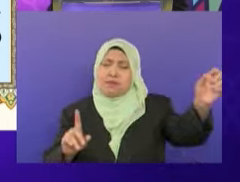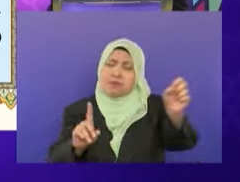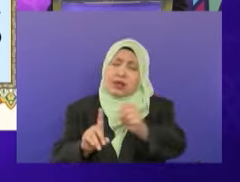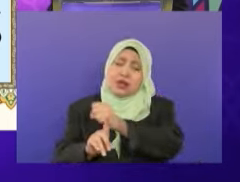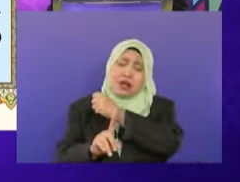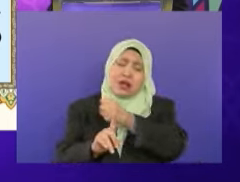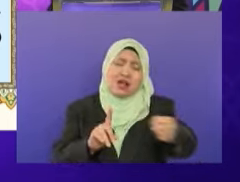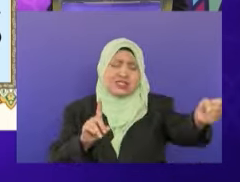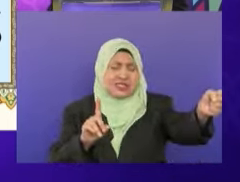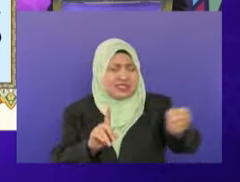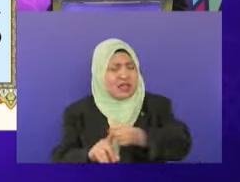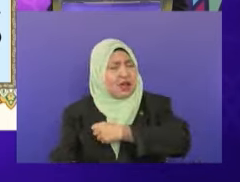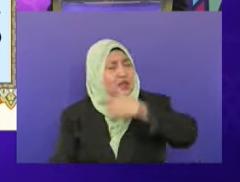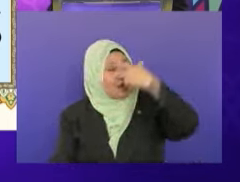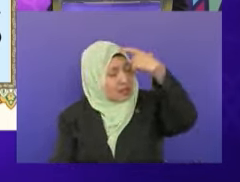أنفسهم